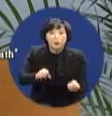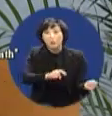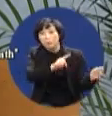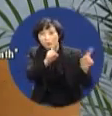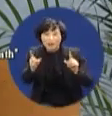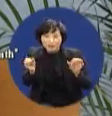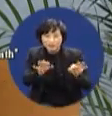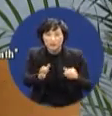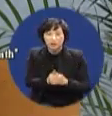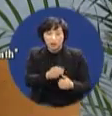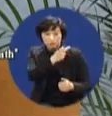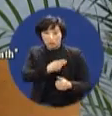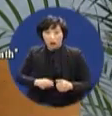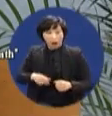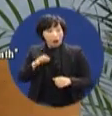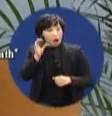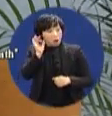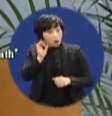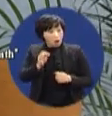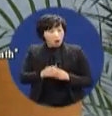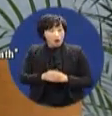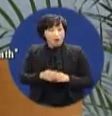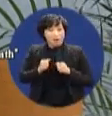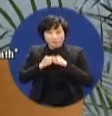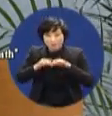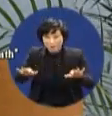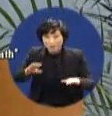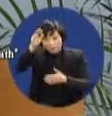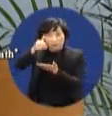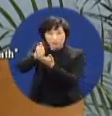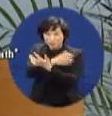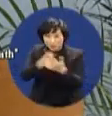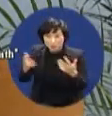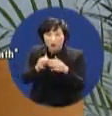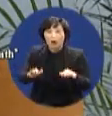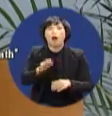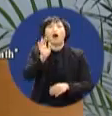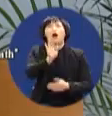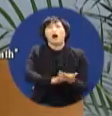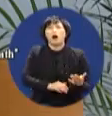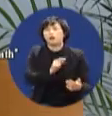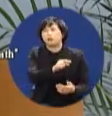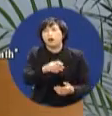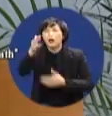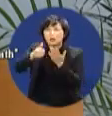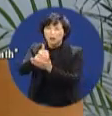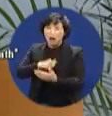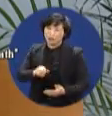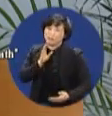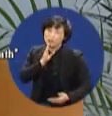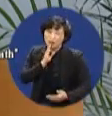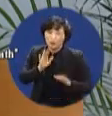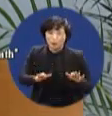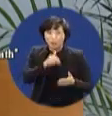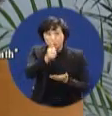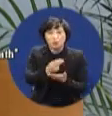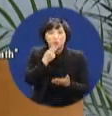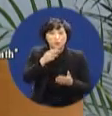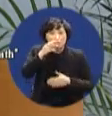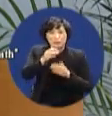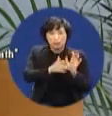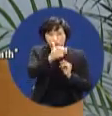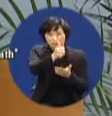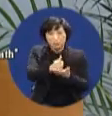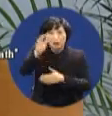부활하자마자 제자들이 나가서 성령이 충만해서 그는 하나님의 아들이다, 죄 없는 그를